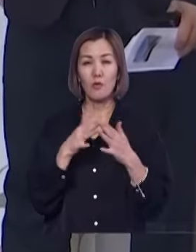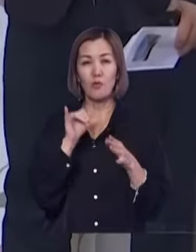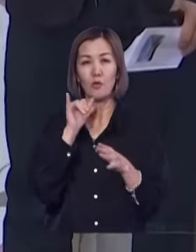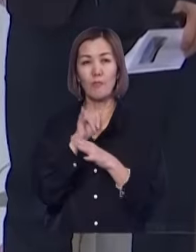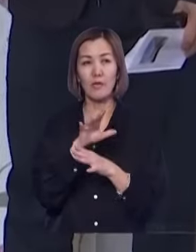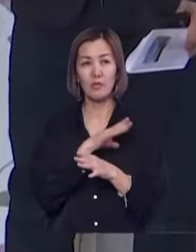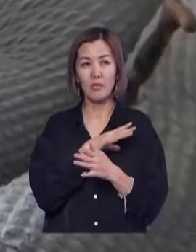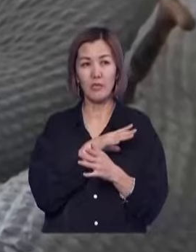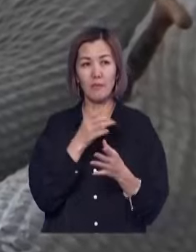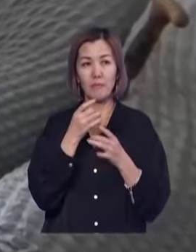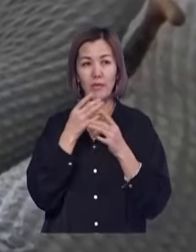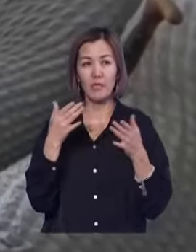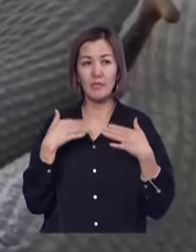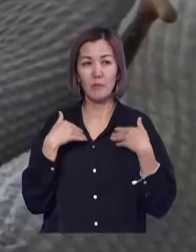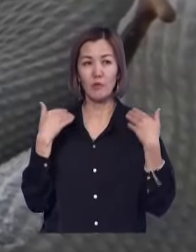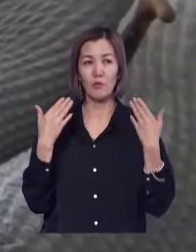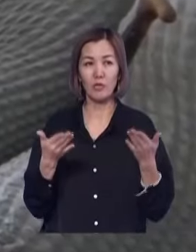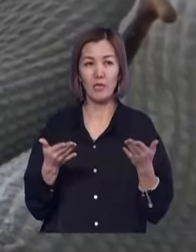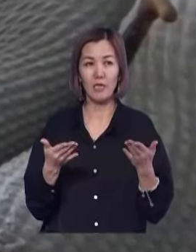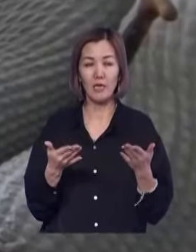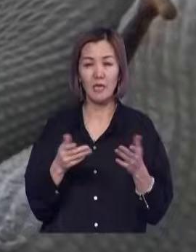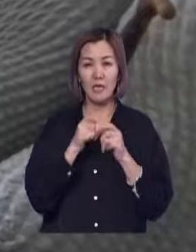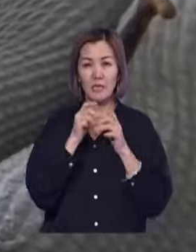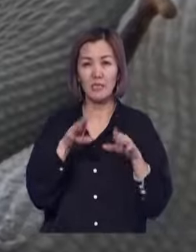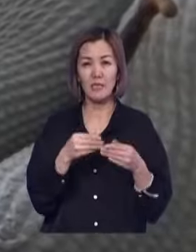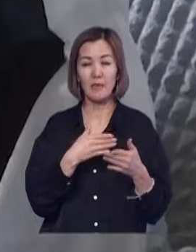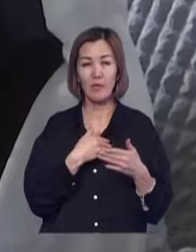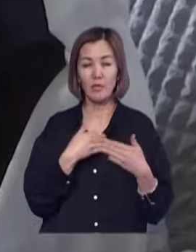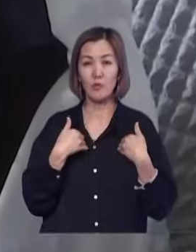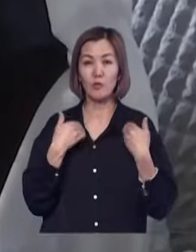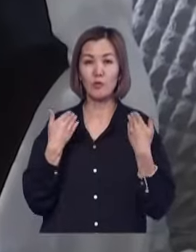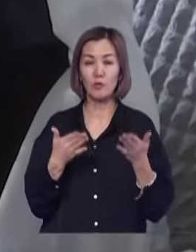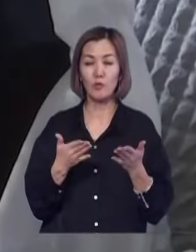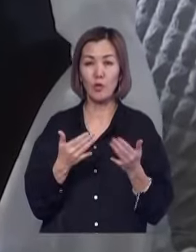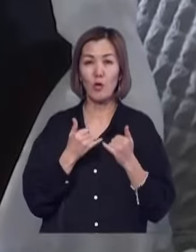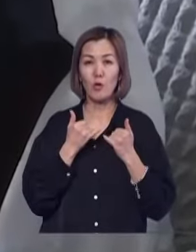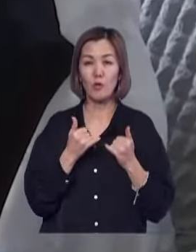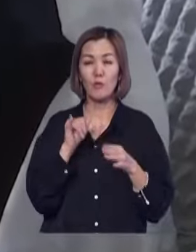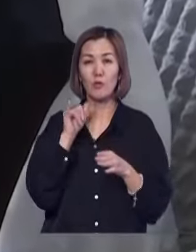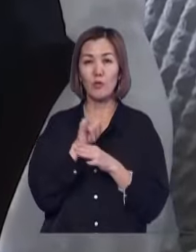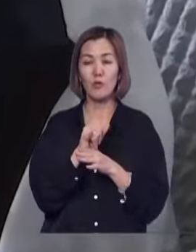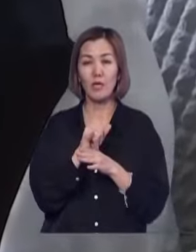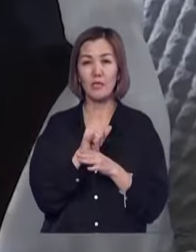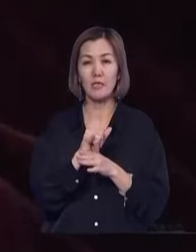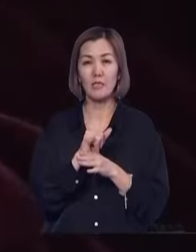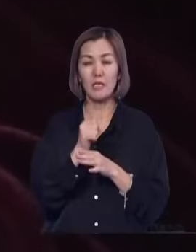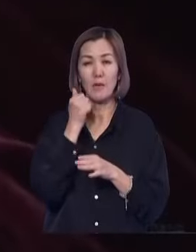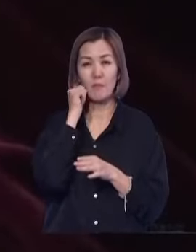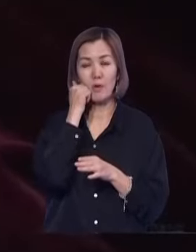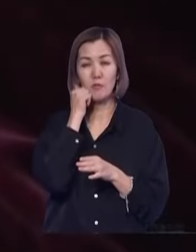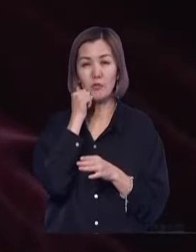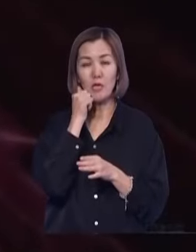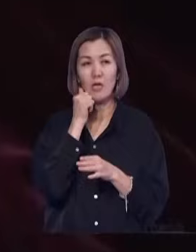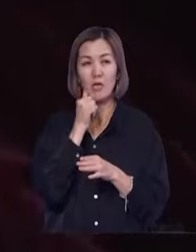да бас сұғып мерейлі мерекесімен құттықтады. Сый сияпатын ұсынды. Күтпеген құрметті қонақты қарсы алған кейуана аймақ